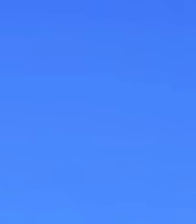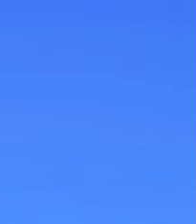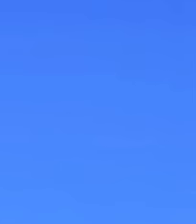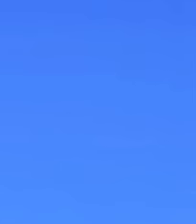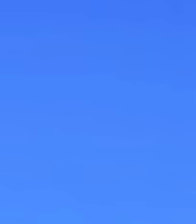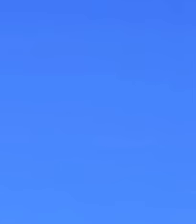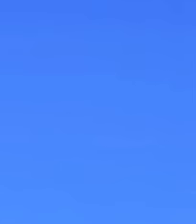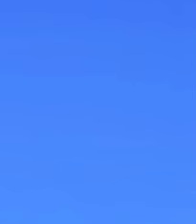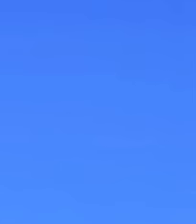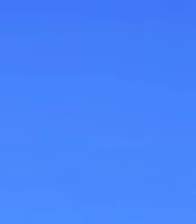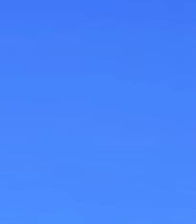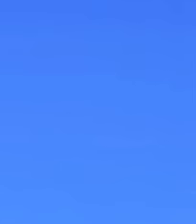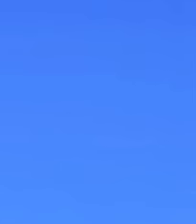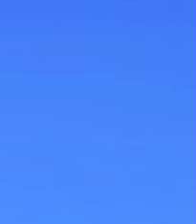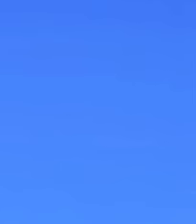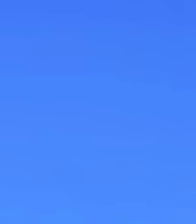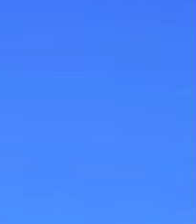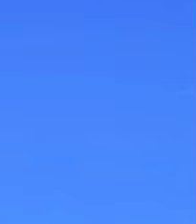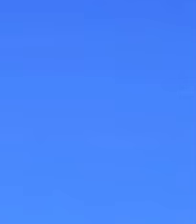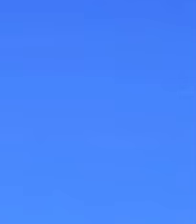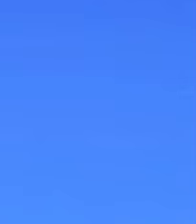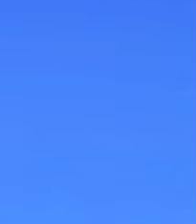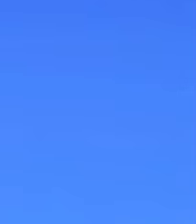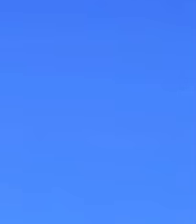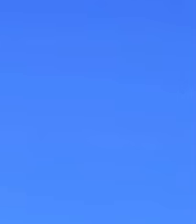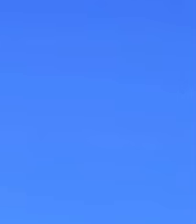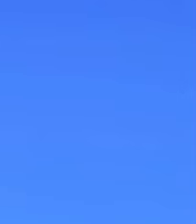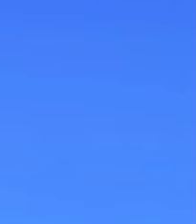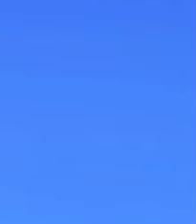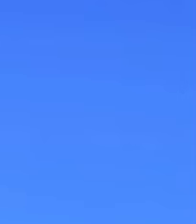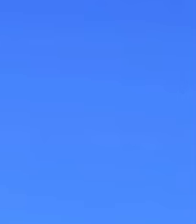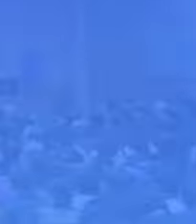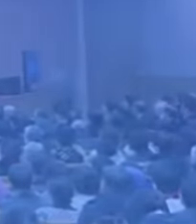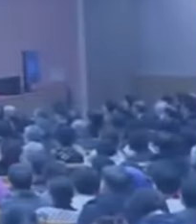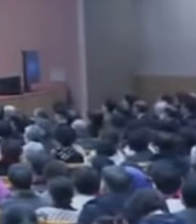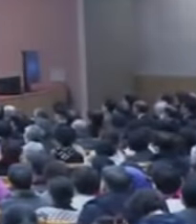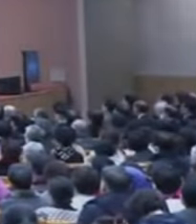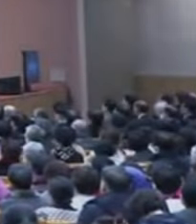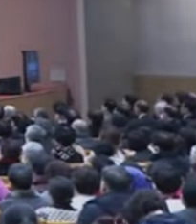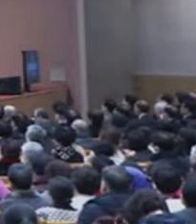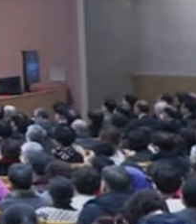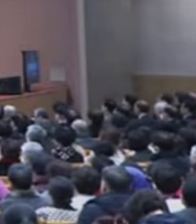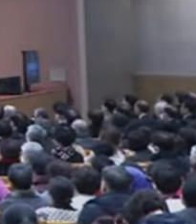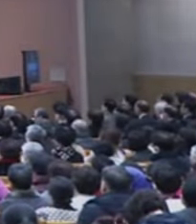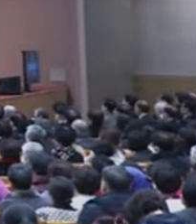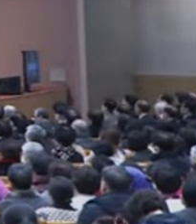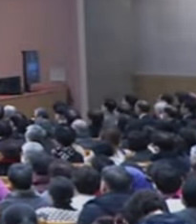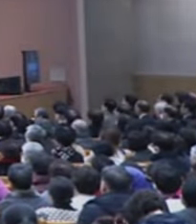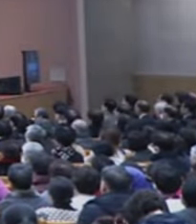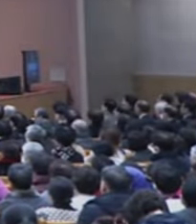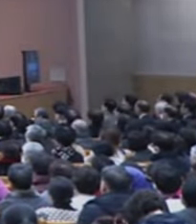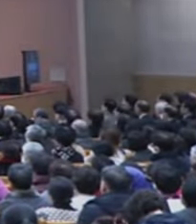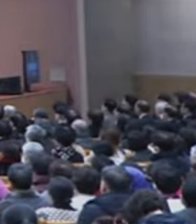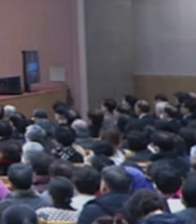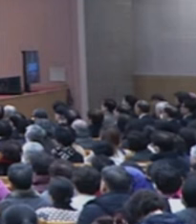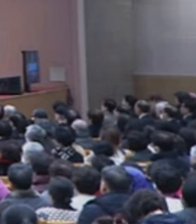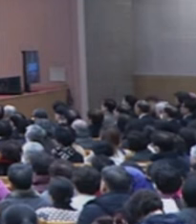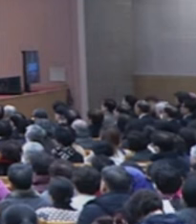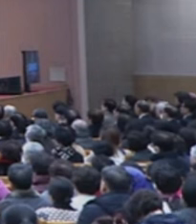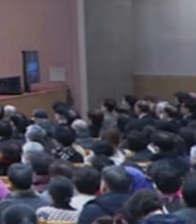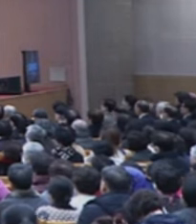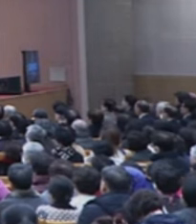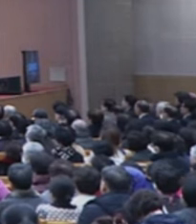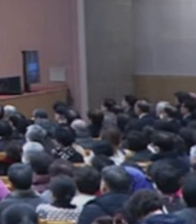어떤 하나님이시냐, 우리를 어떻게 인도하셨느냐, 이스라엘 백성들에게 말씀해 주고 있는 것입니다. 이